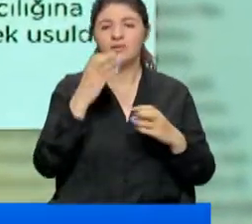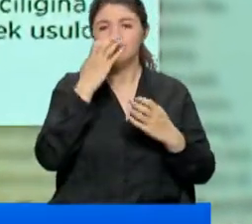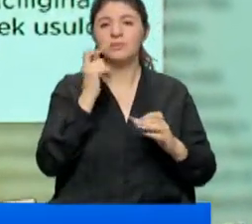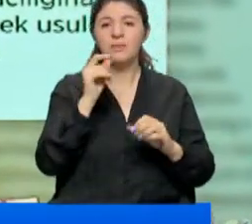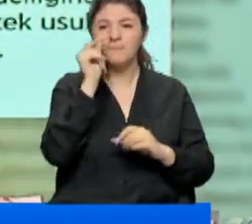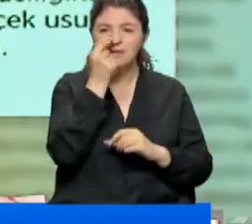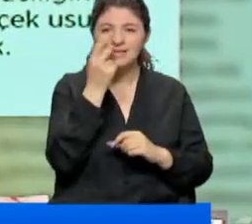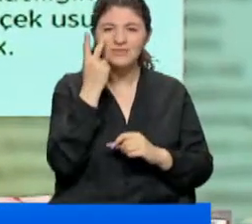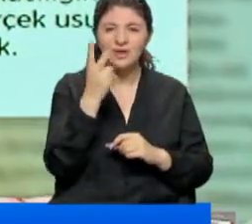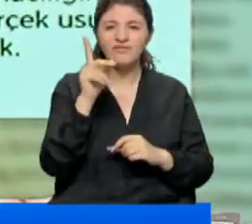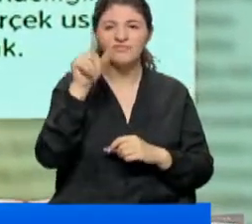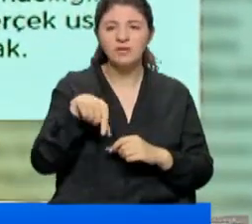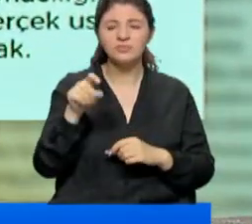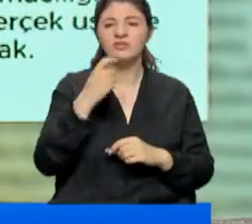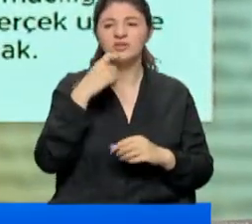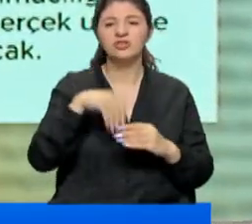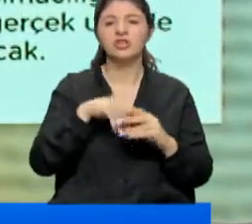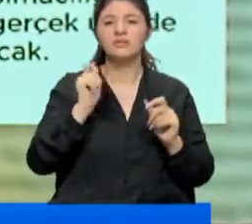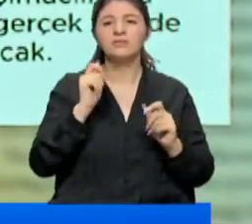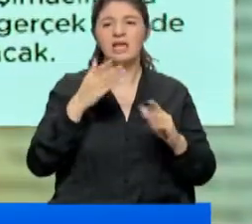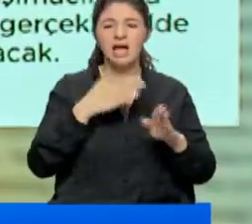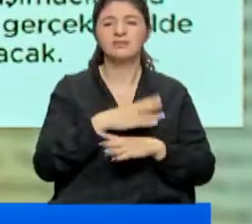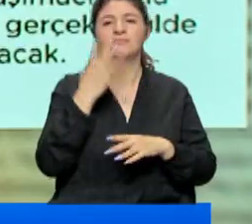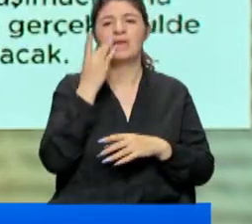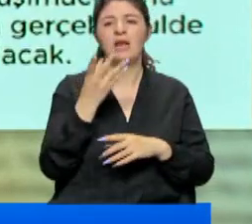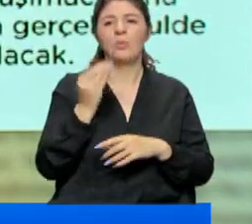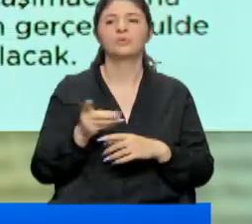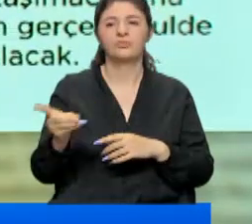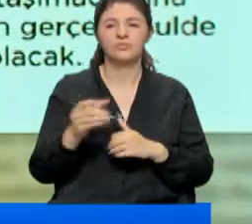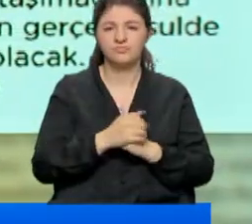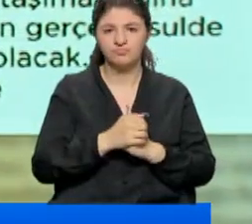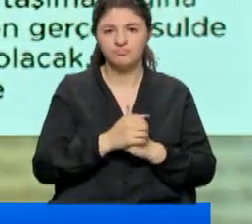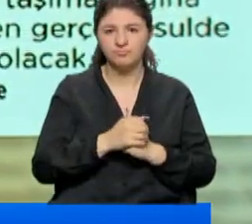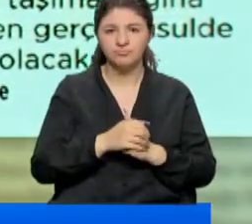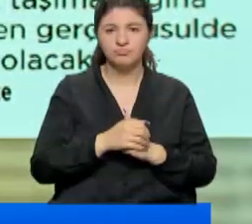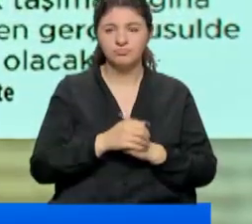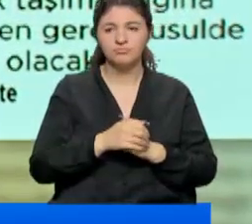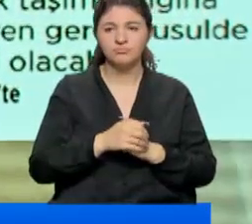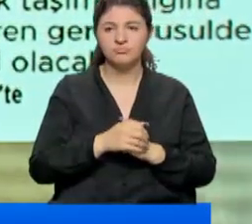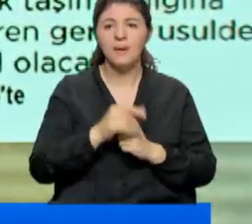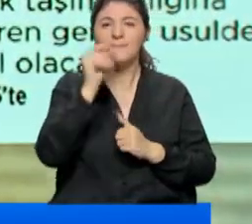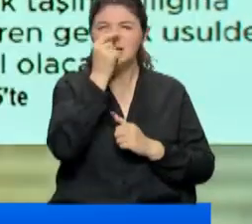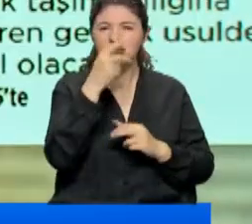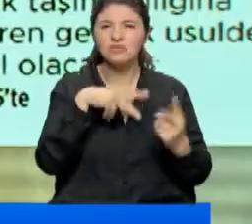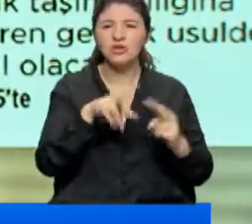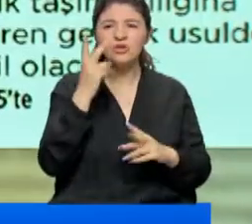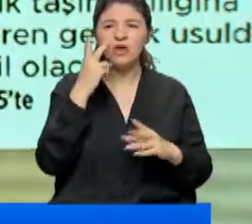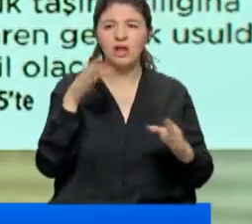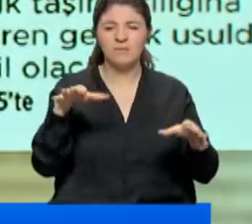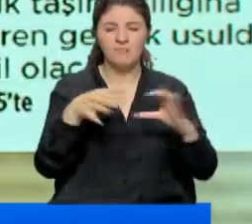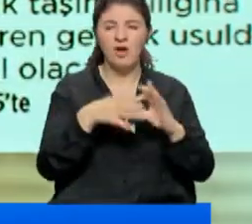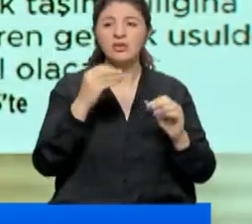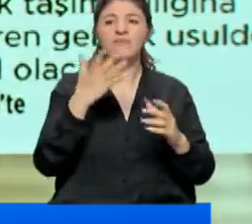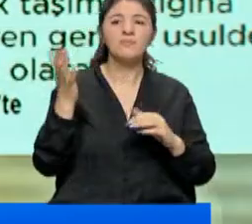sağlayan basit usul vergi de bu yıl için uygulanacak esaslar belli oldu oldu basit usule Tabi